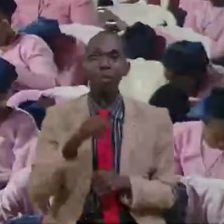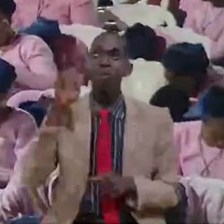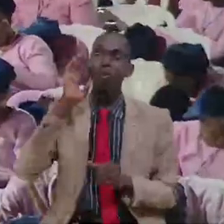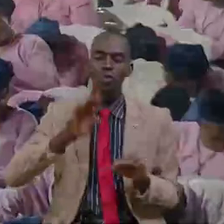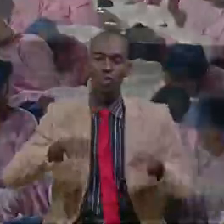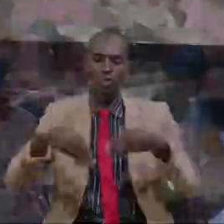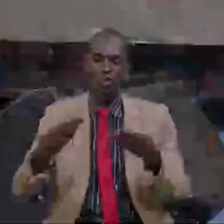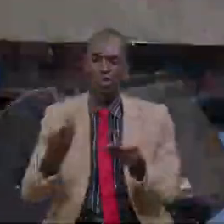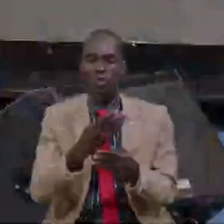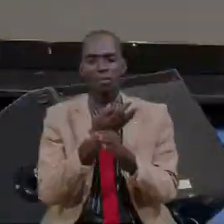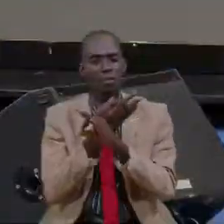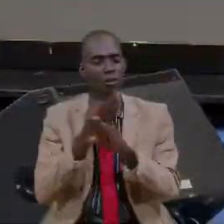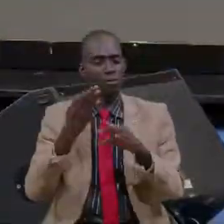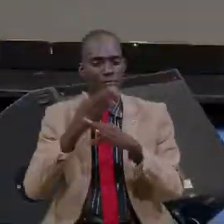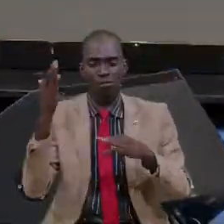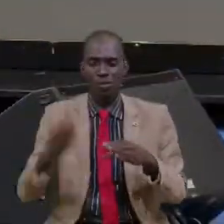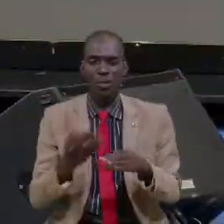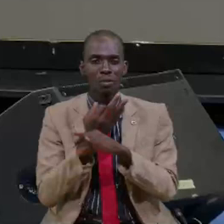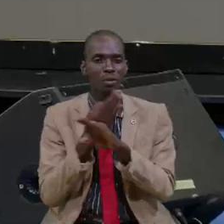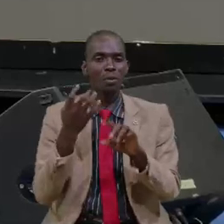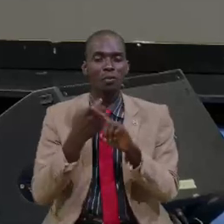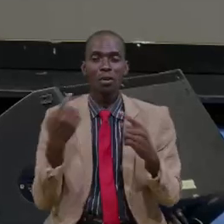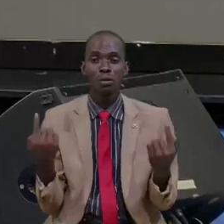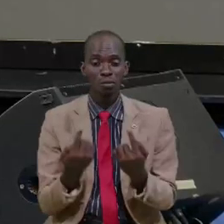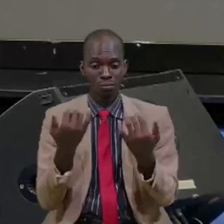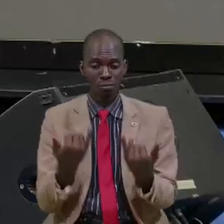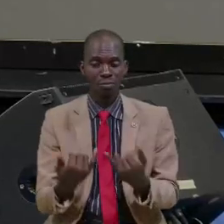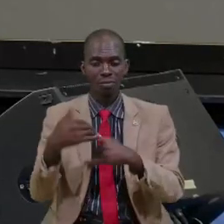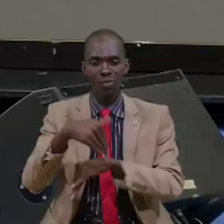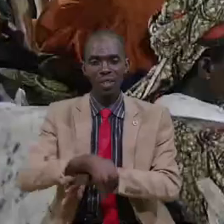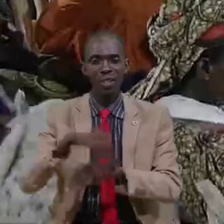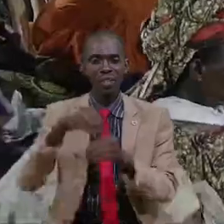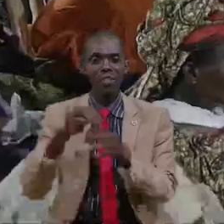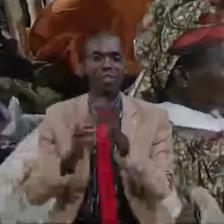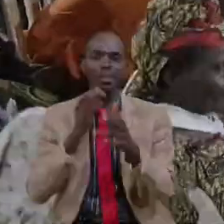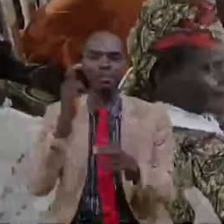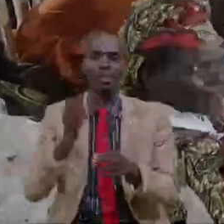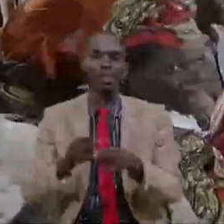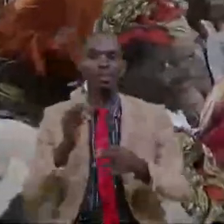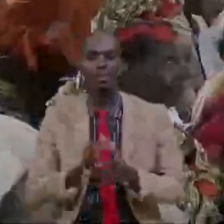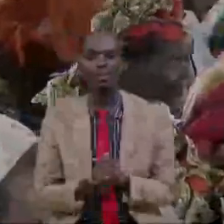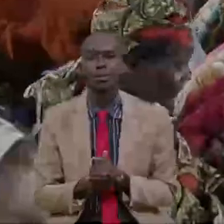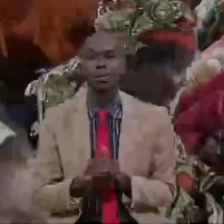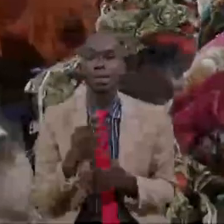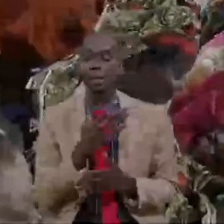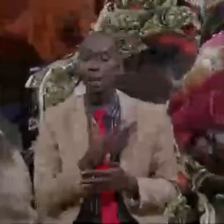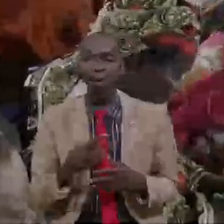Il va te donner la libération totale du péché ce soir au nom de Jésus.